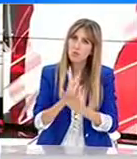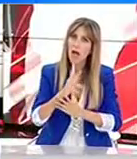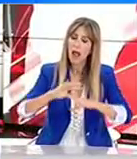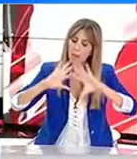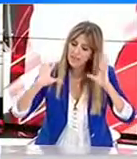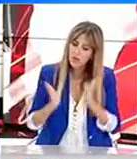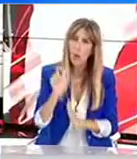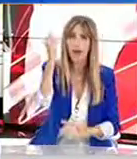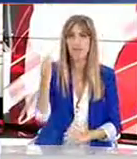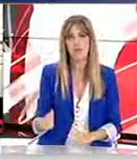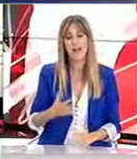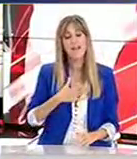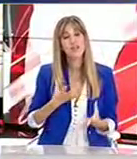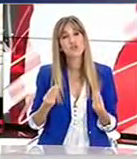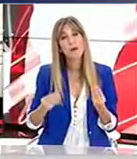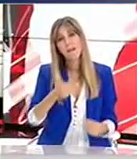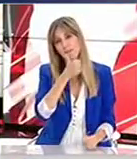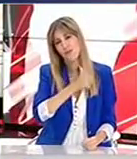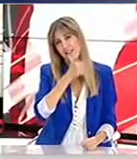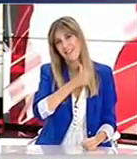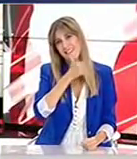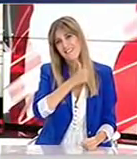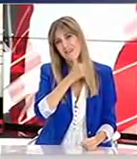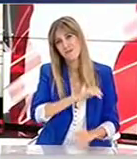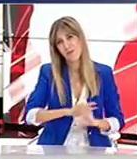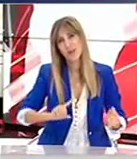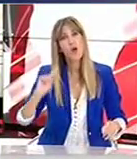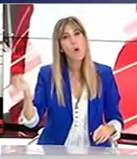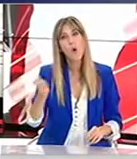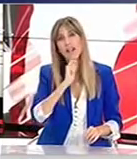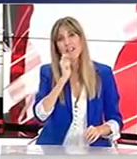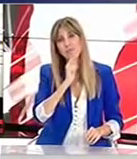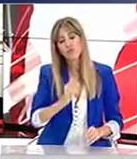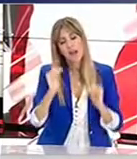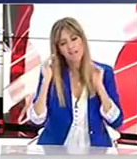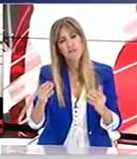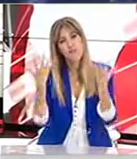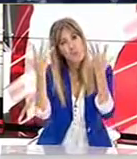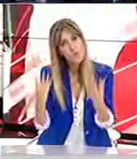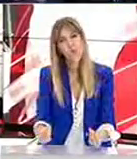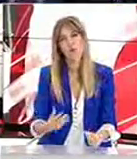υπομονή σας και όλους αυτούς που έμειναν μέχρι τώρα να μας ακούσουν. Να είστε καλά.